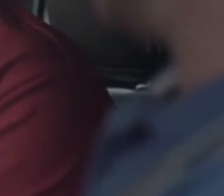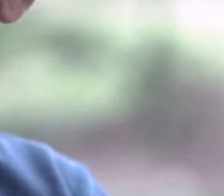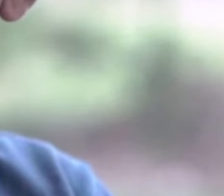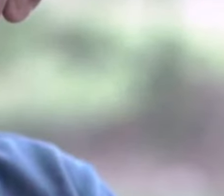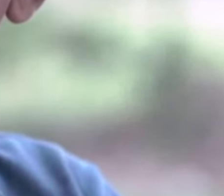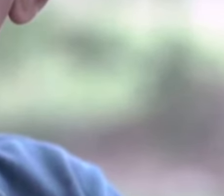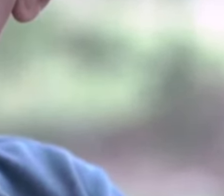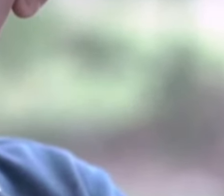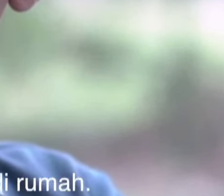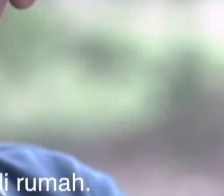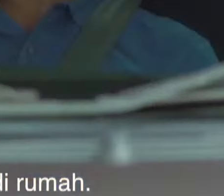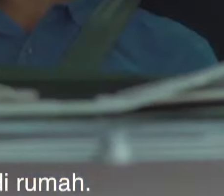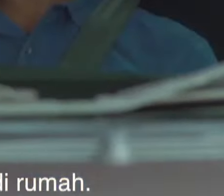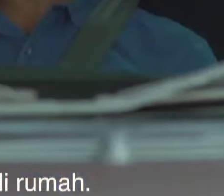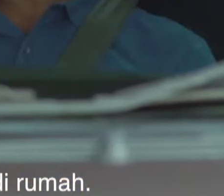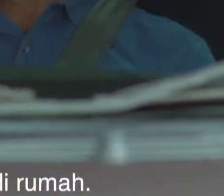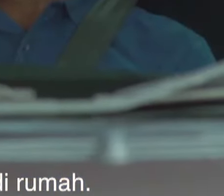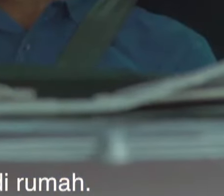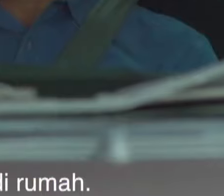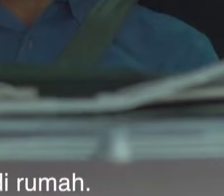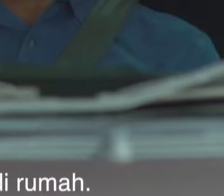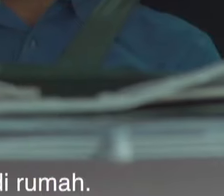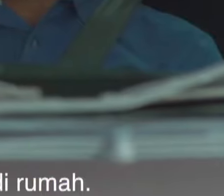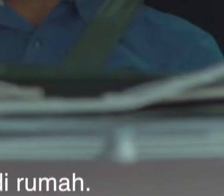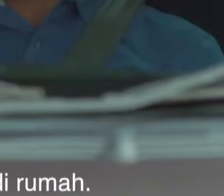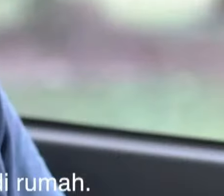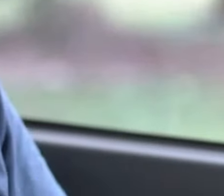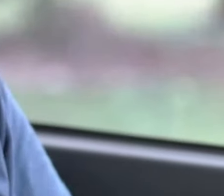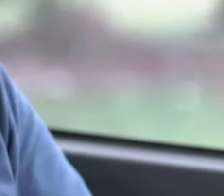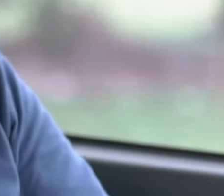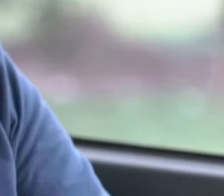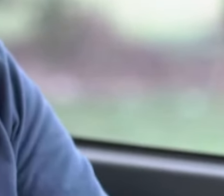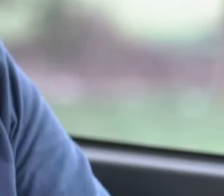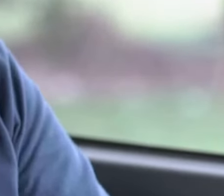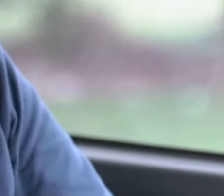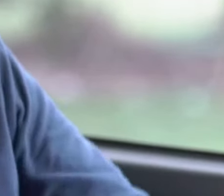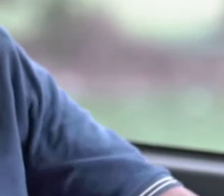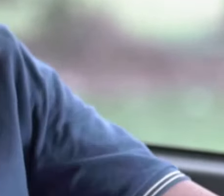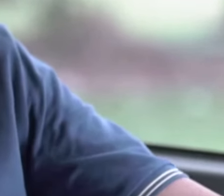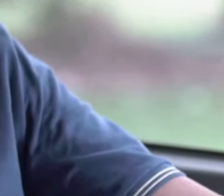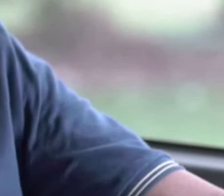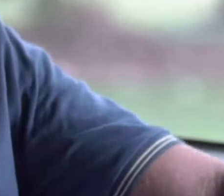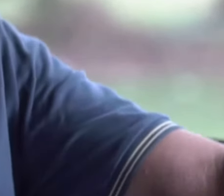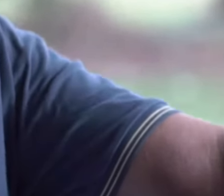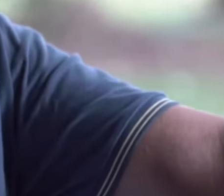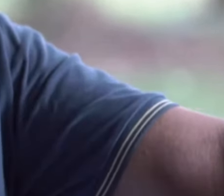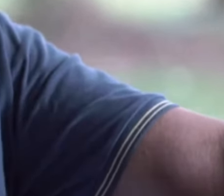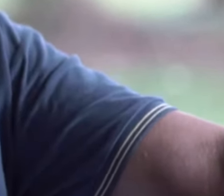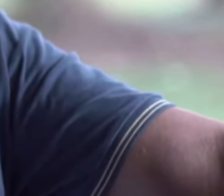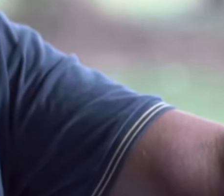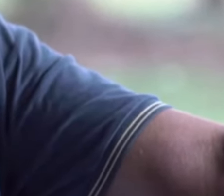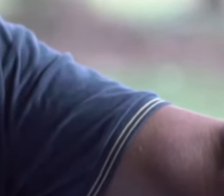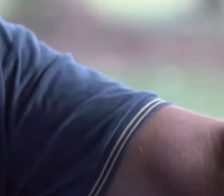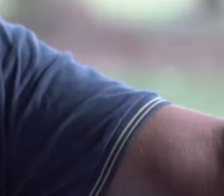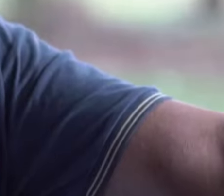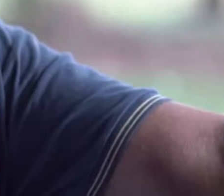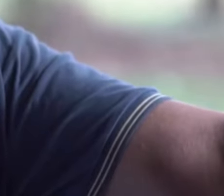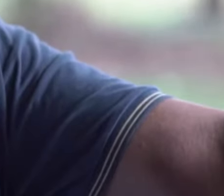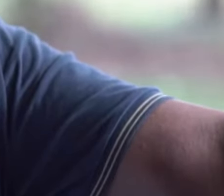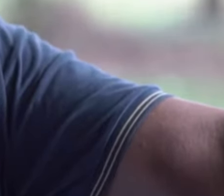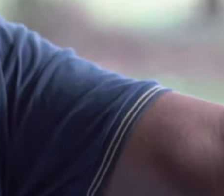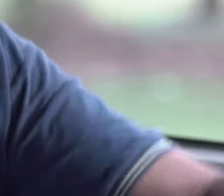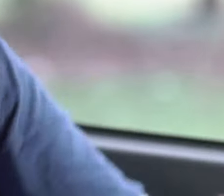Takutlah saya, Ban. Kesian, tak ada siapa nak tolong anak bini saya kat rumah. Syuk, biarkan. Tugas ni biarkan pihak berkuasa